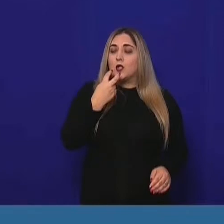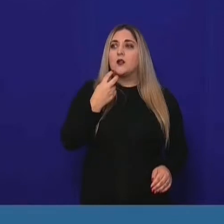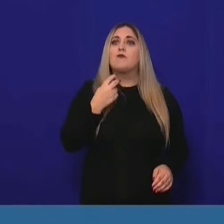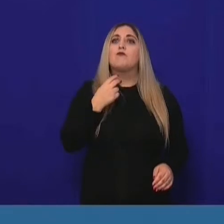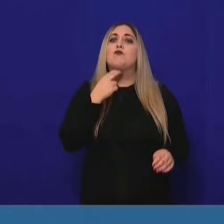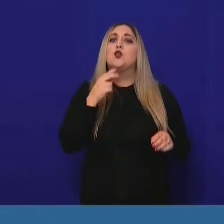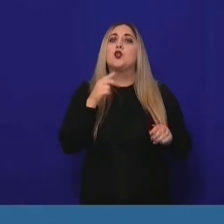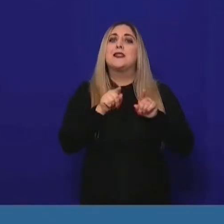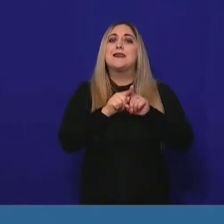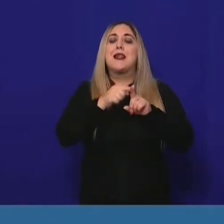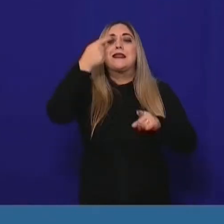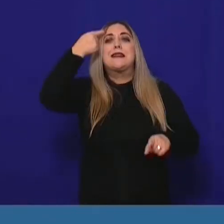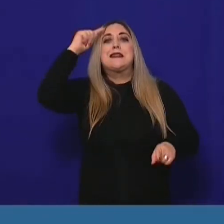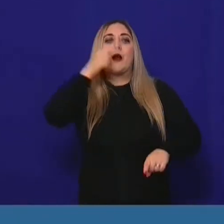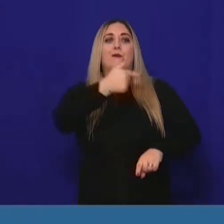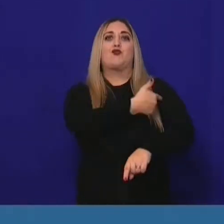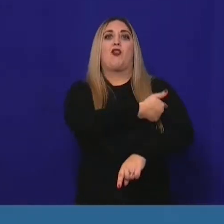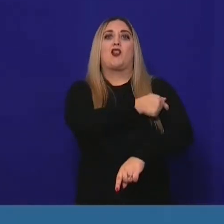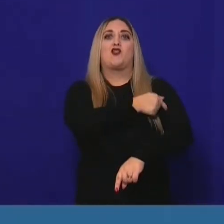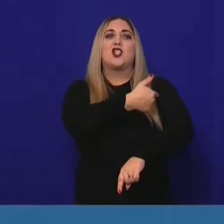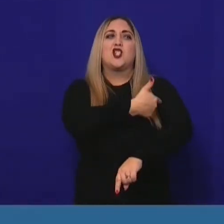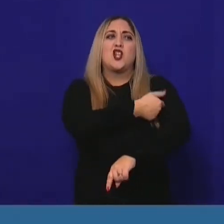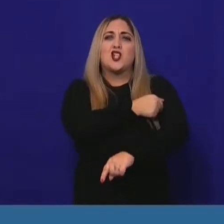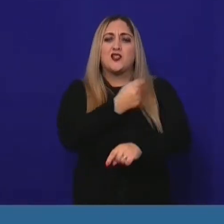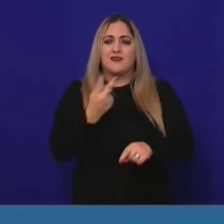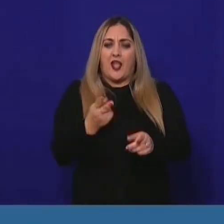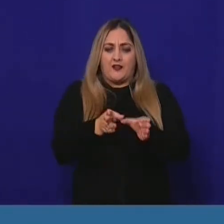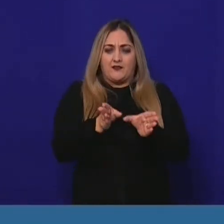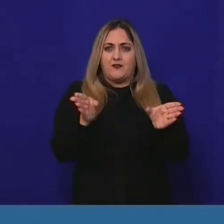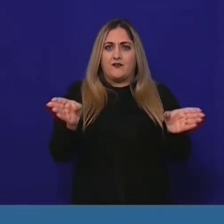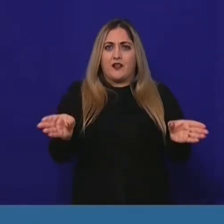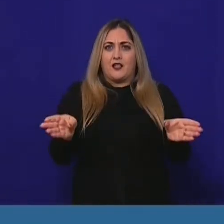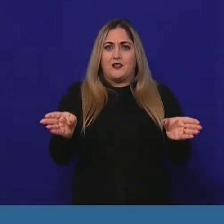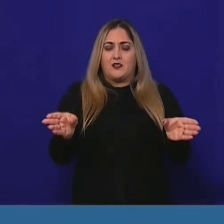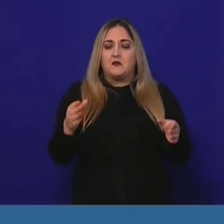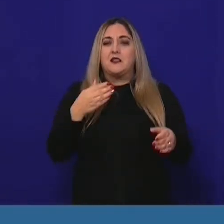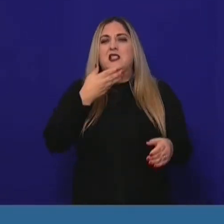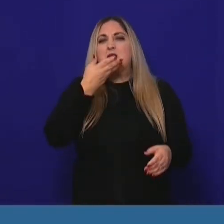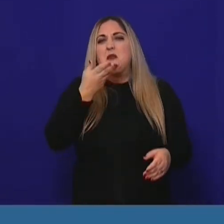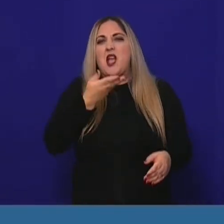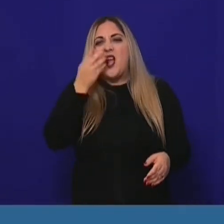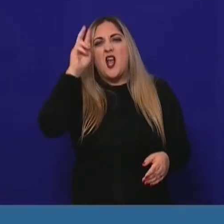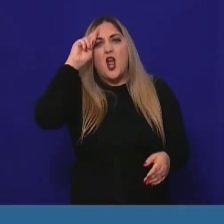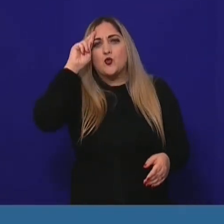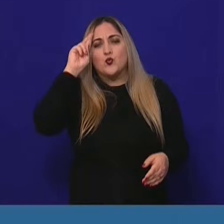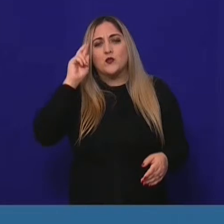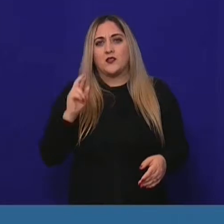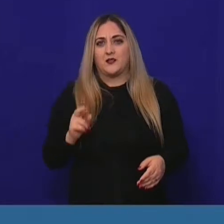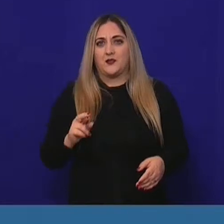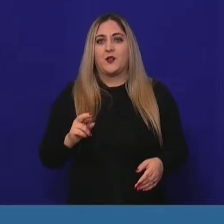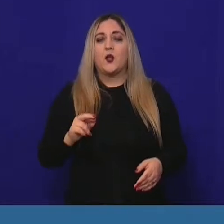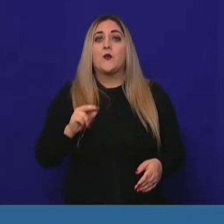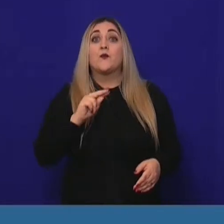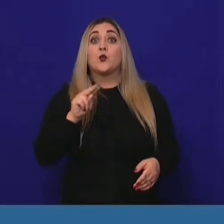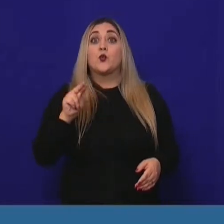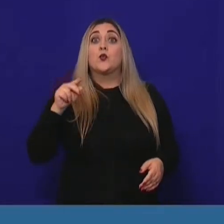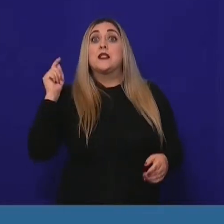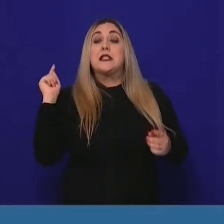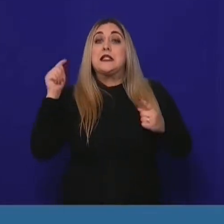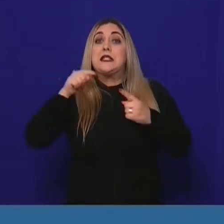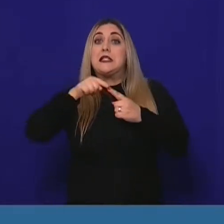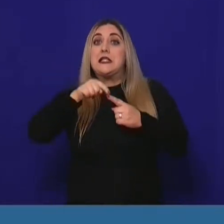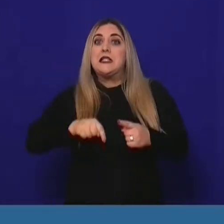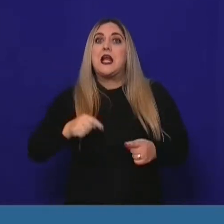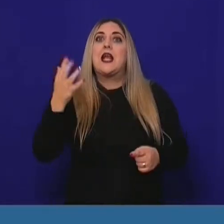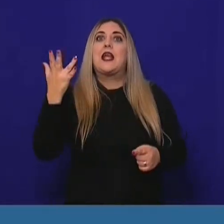tistax tikkonfermah u tgħidilna għaliex. Kif ukoll xtaqt nistaqsik kemm hemm infermiera s'issa li